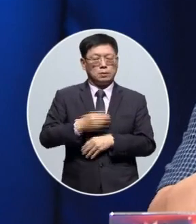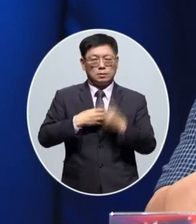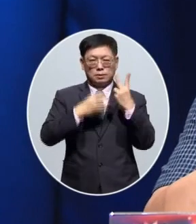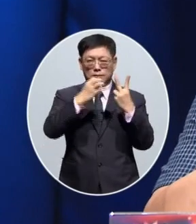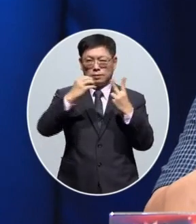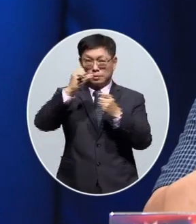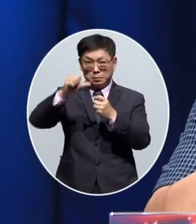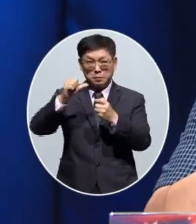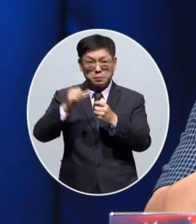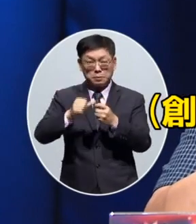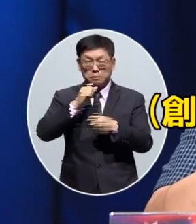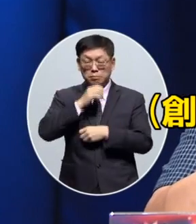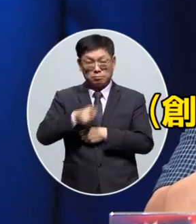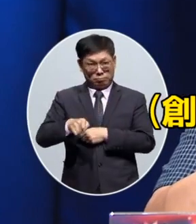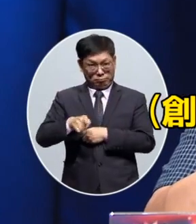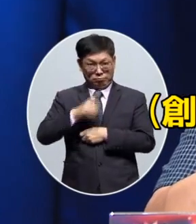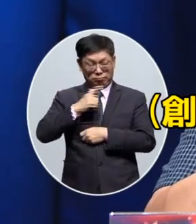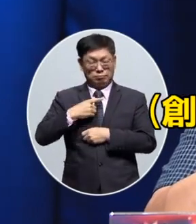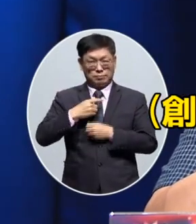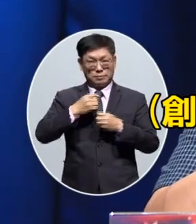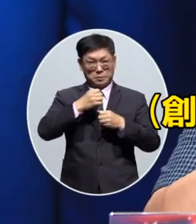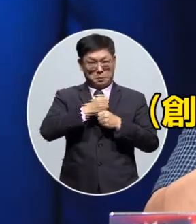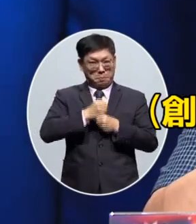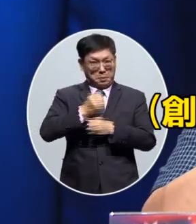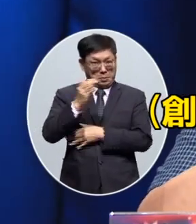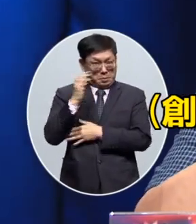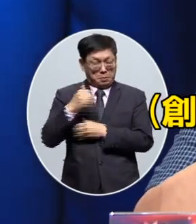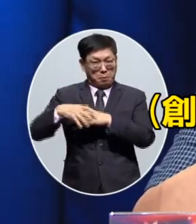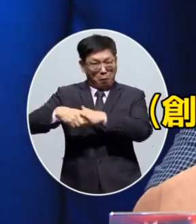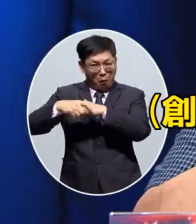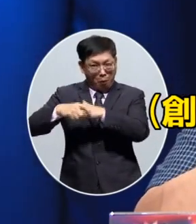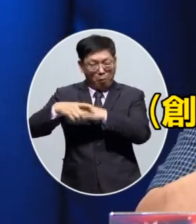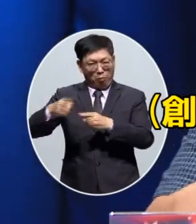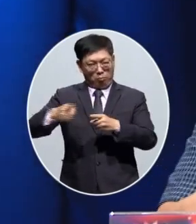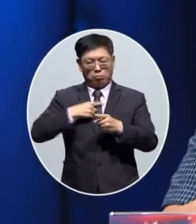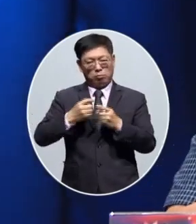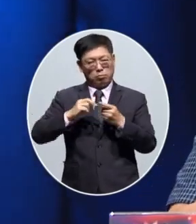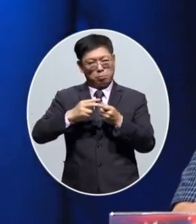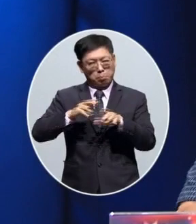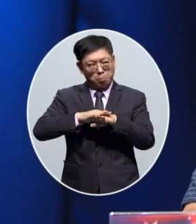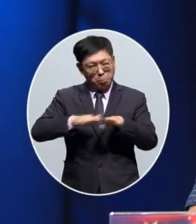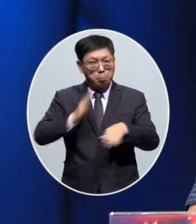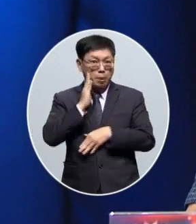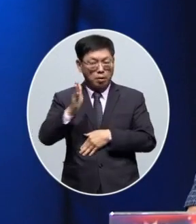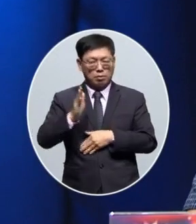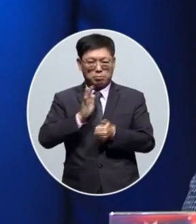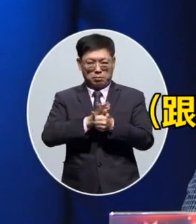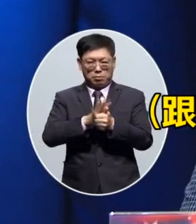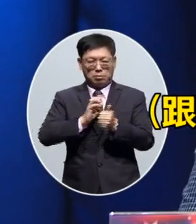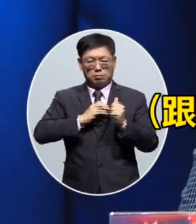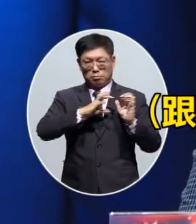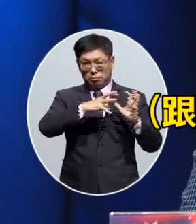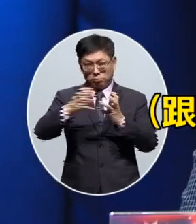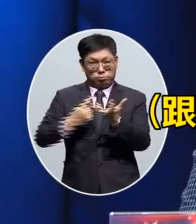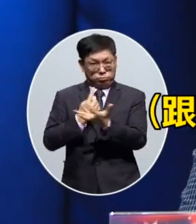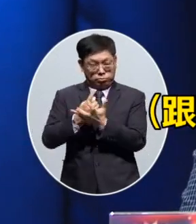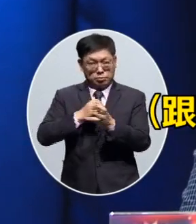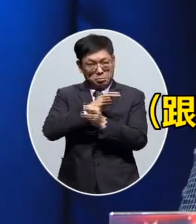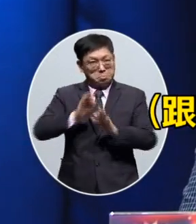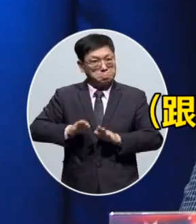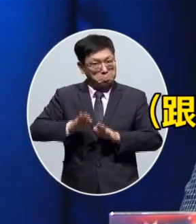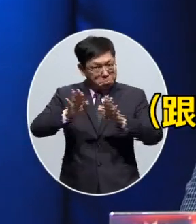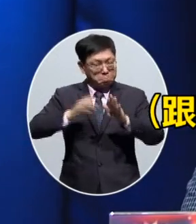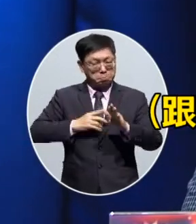的。doable 啊，英文叫 doable， 不 doable 的东西，你讲的再好听也没有用。所以我建议国民党这个四